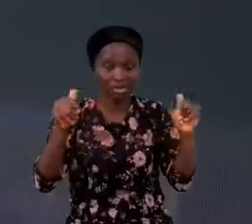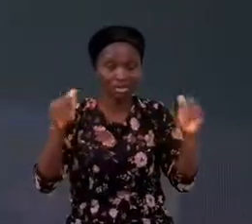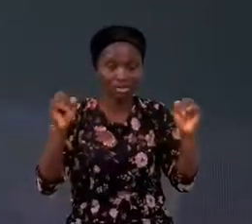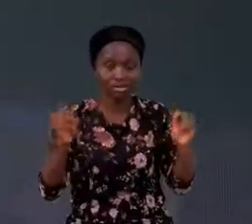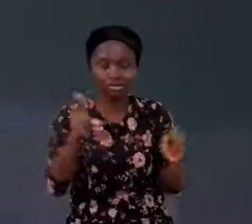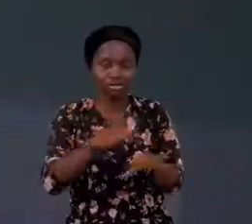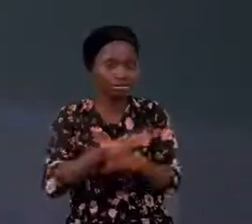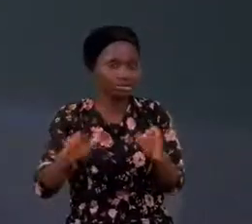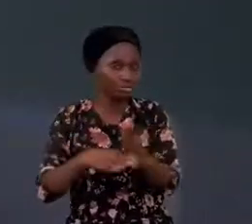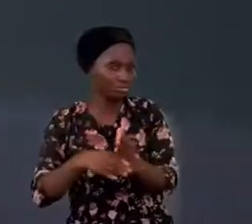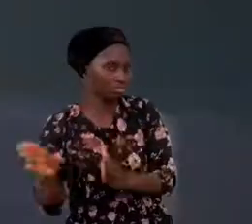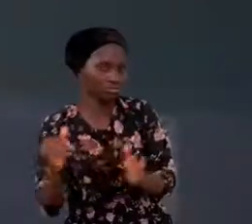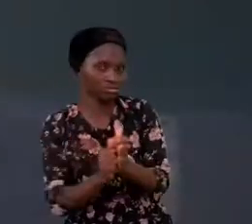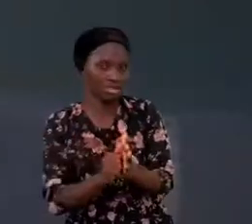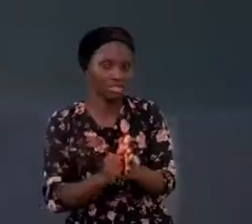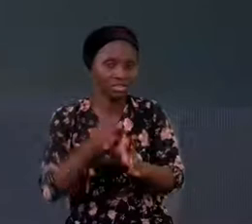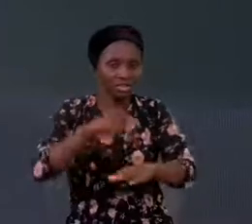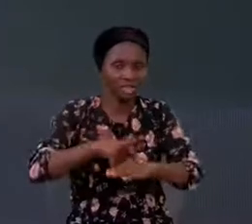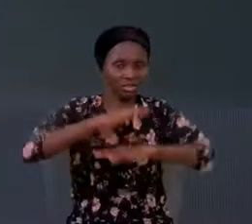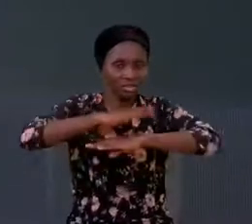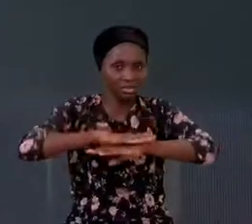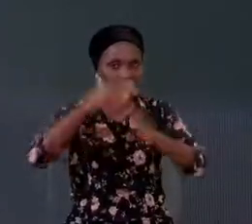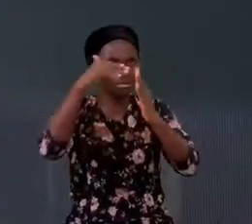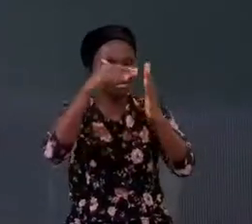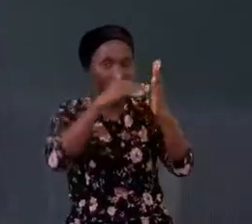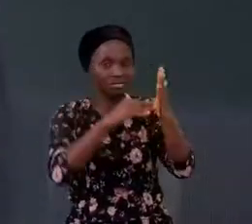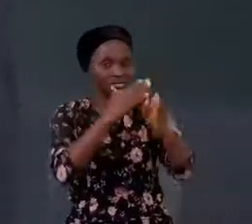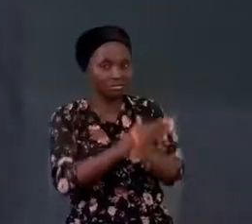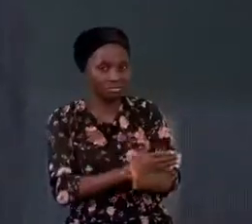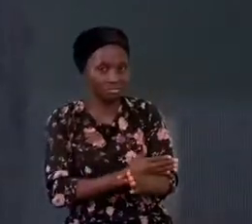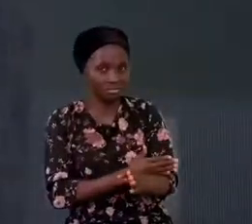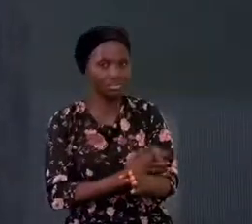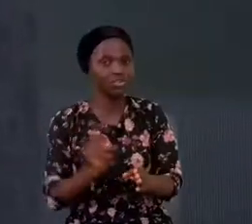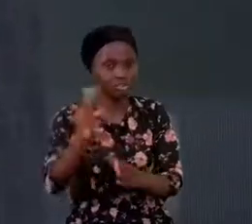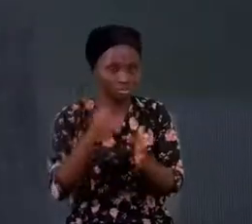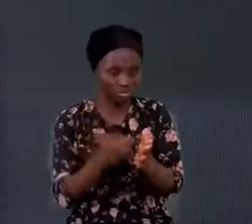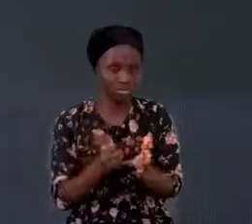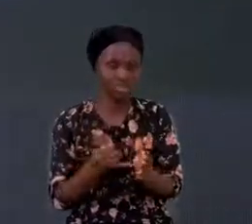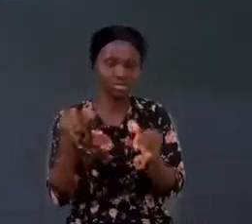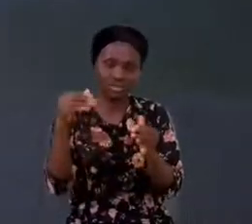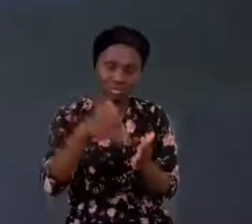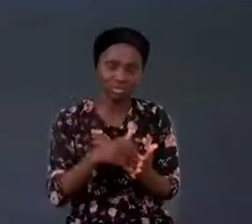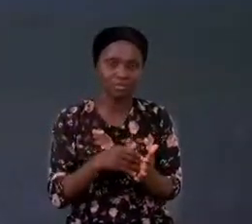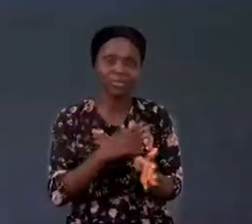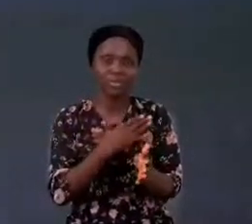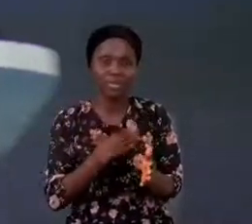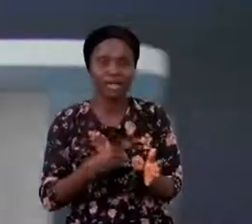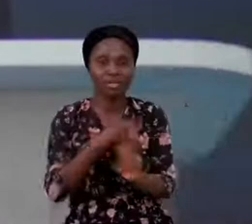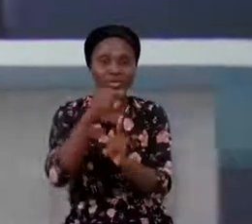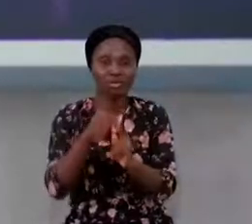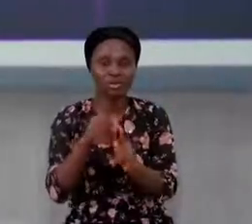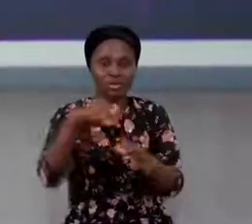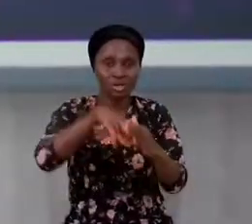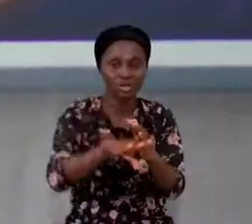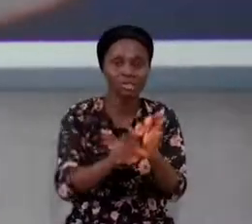même, et même quand tu es dans les polytechniques, n'importe où tu es, vous ne jetez pas la fondation pour dire non, ça, c'est la fondation. Ça,